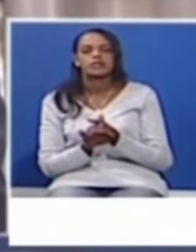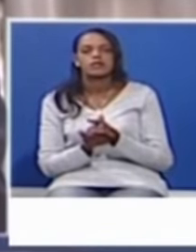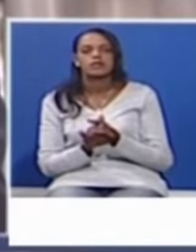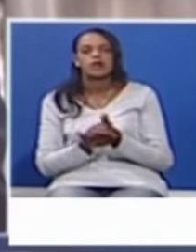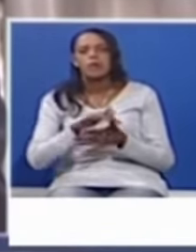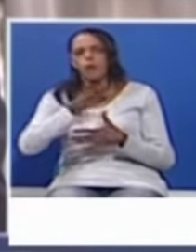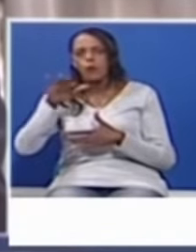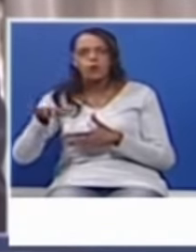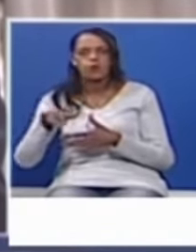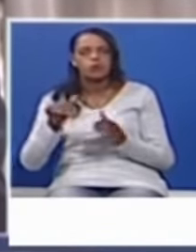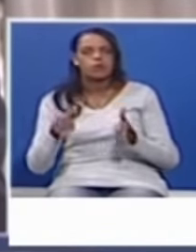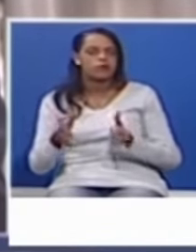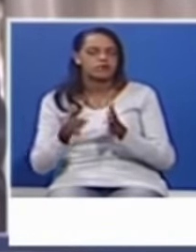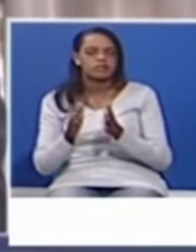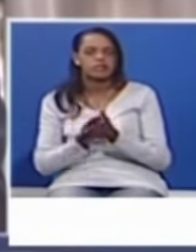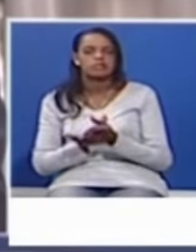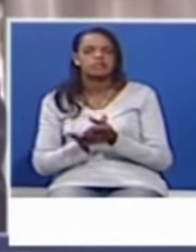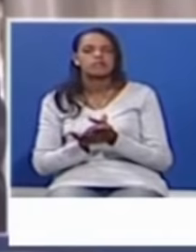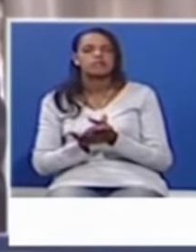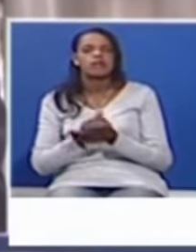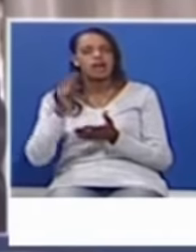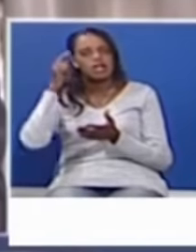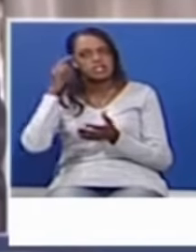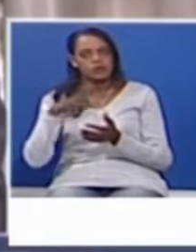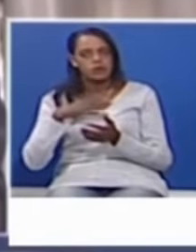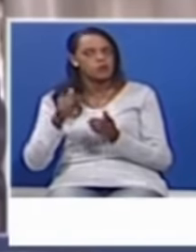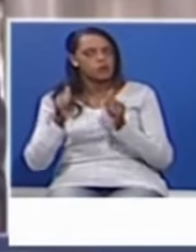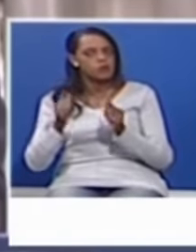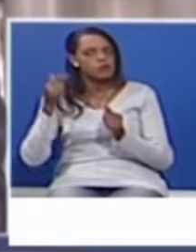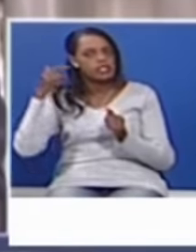بخول من قدتات ترعان زلوو بقبو اندات سمعي